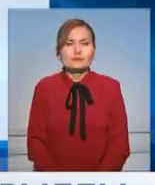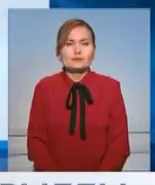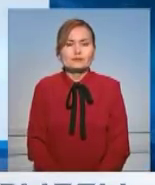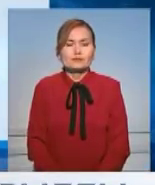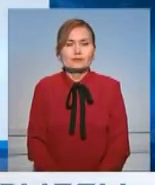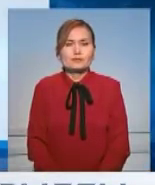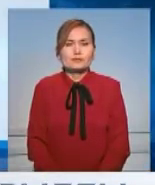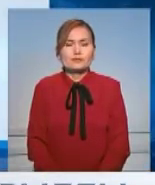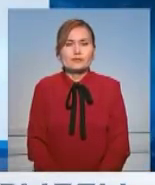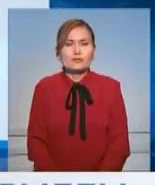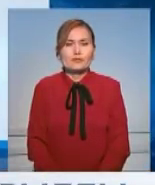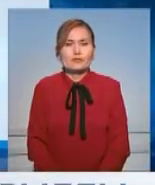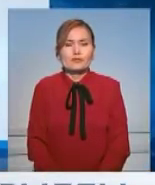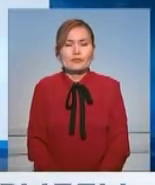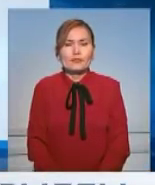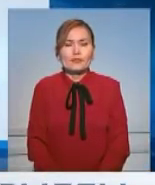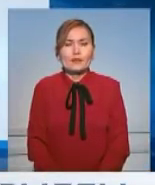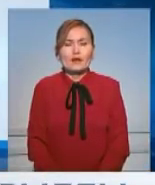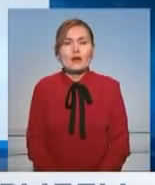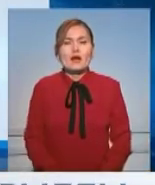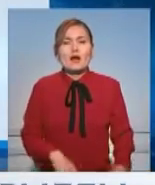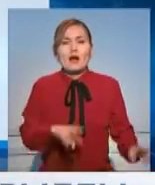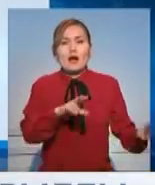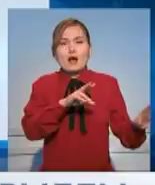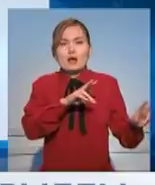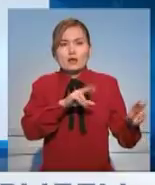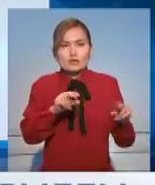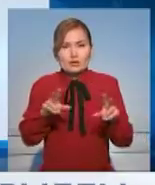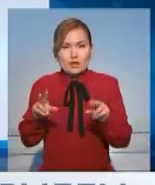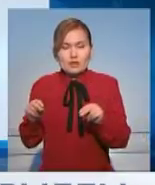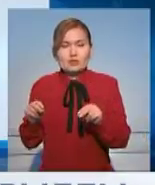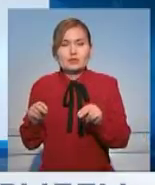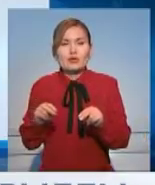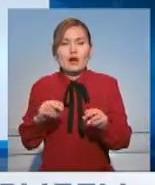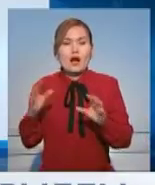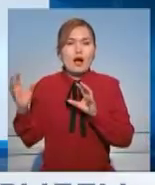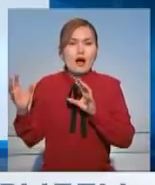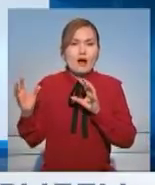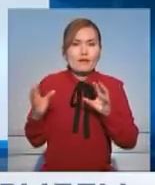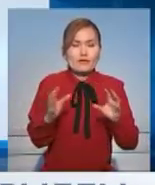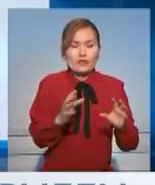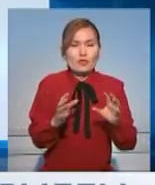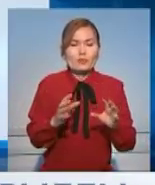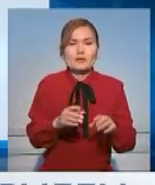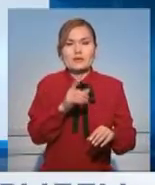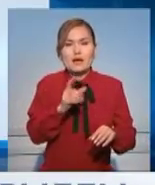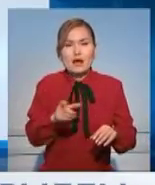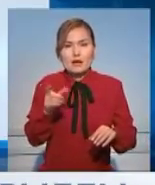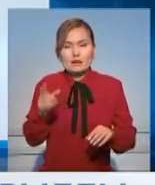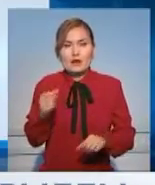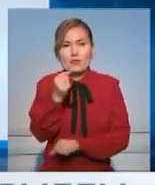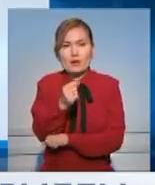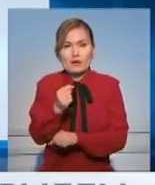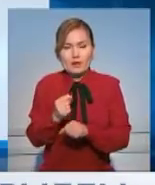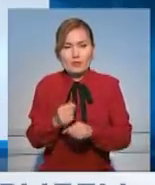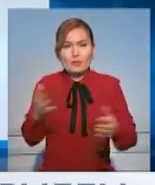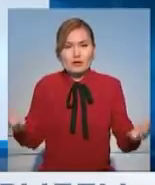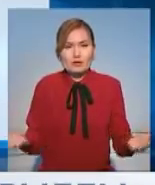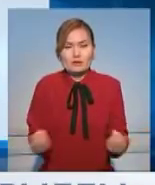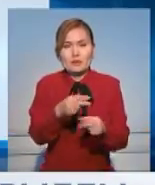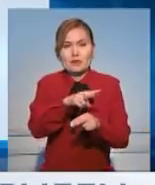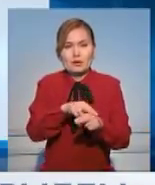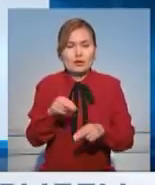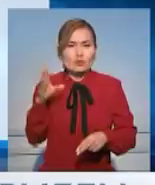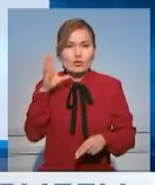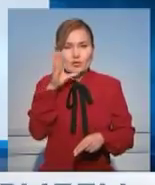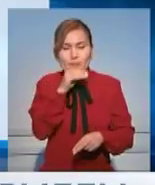Абырой болғанда өрт енді басталып келе жатқан кезде барлық жолаушыларды полицейлер құтқарып үлгерді. Ешкім зардап шеккен жоқ. Қазір